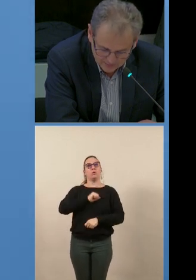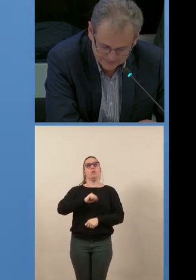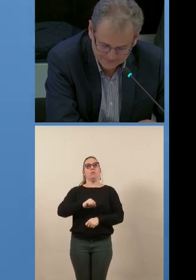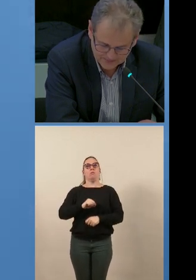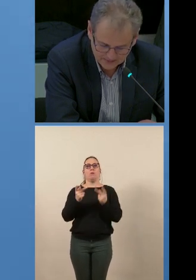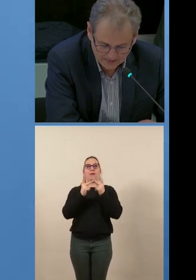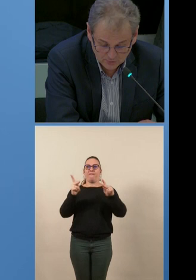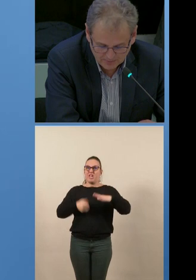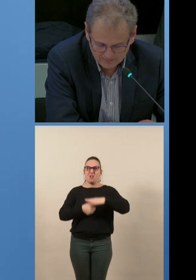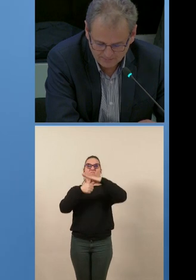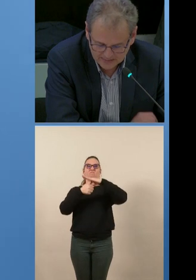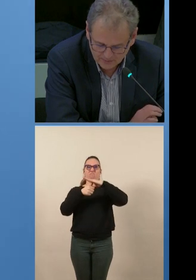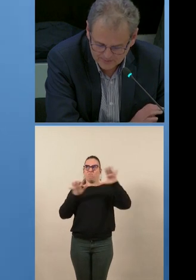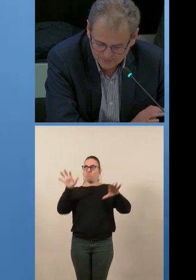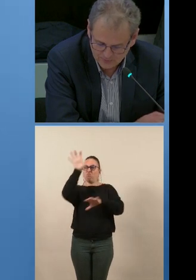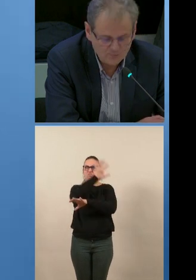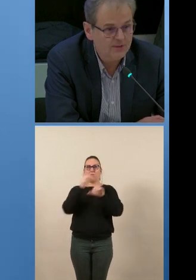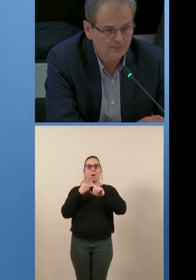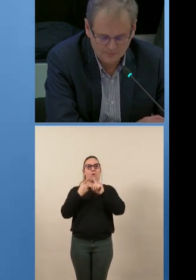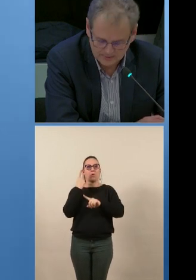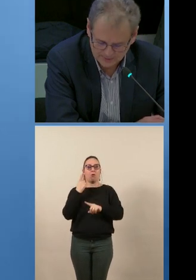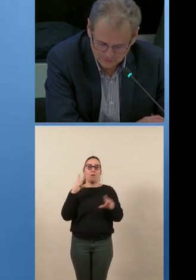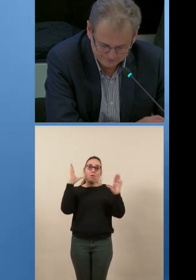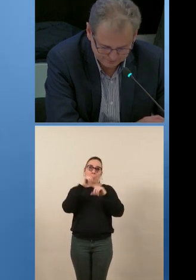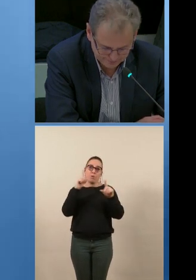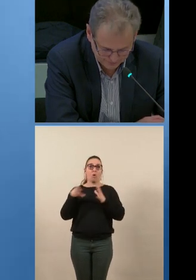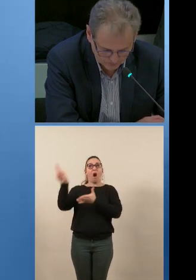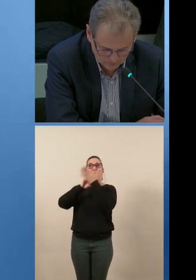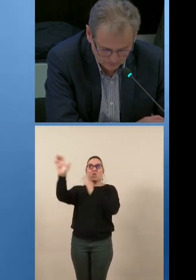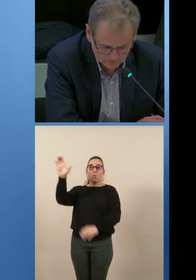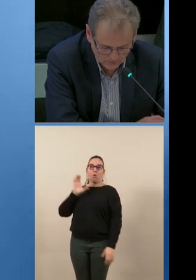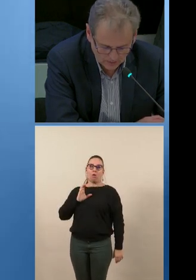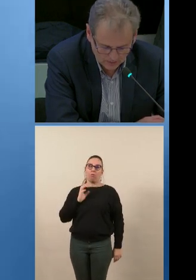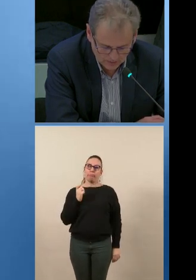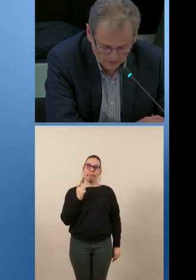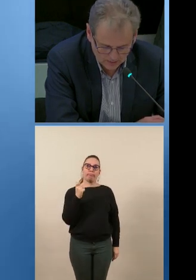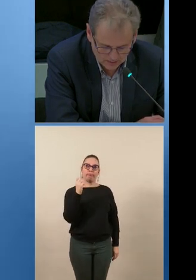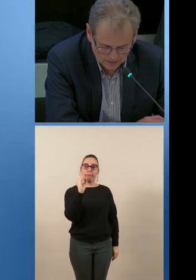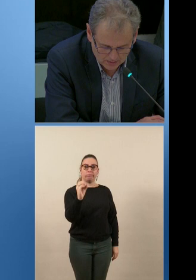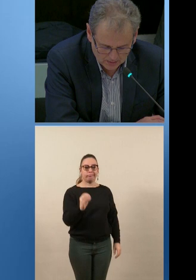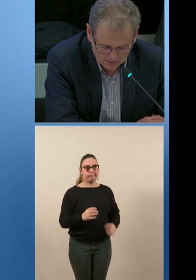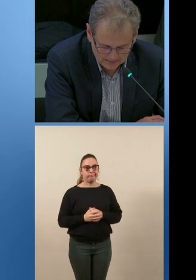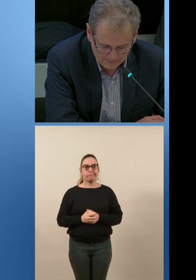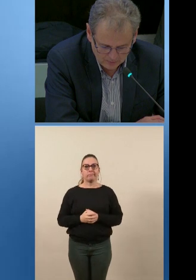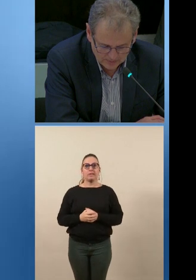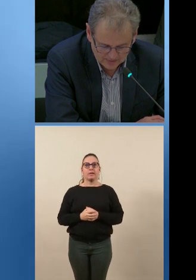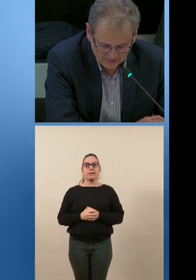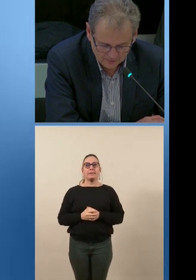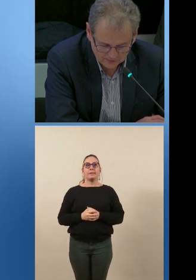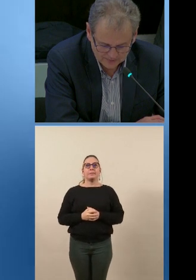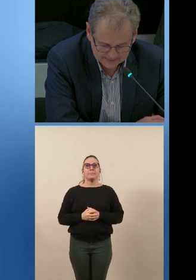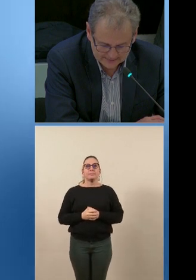villescentre et je ne parle même pas de l'absence de soutien de de la région la